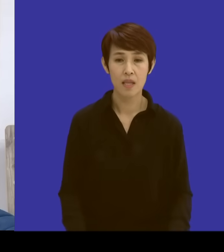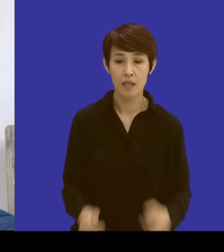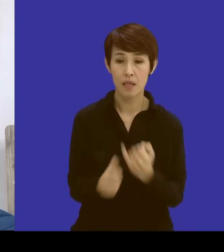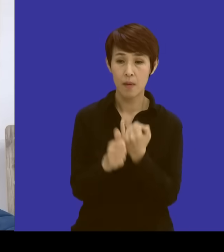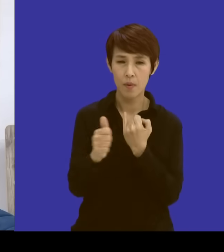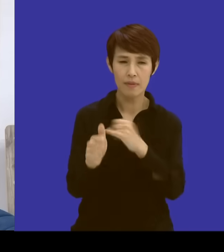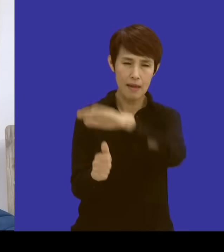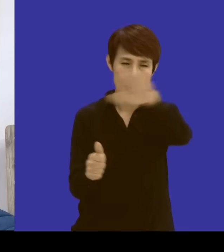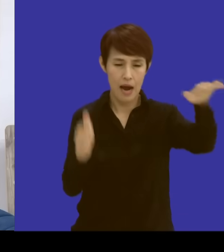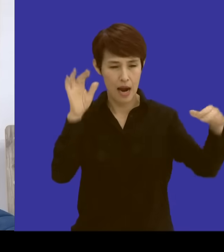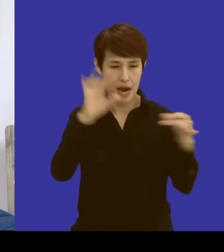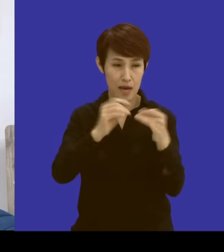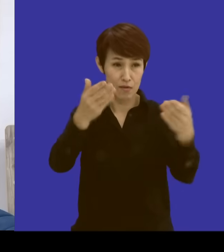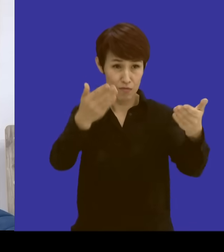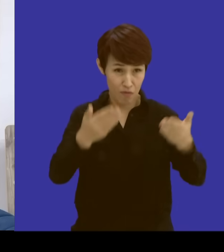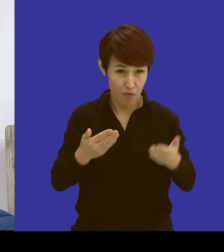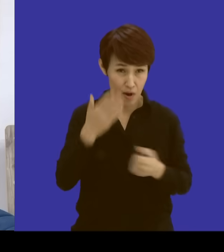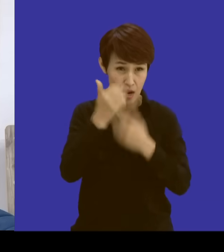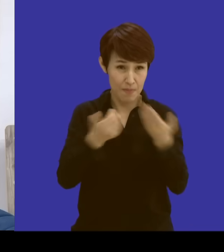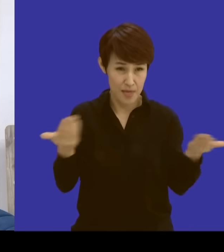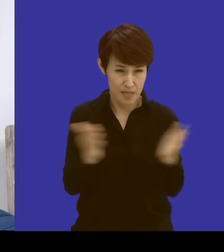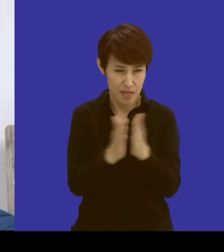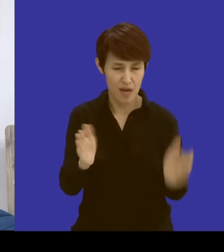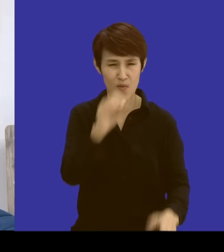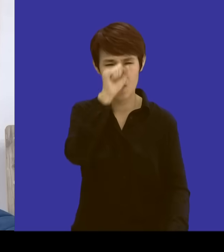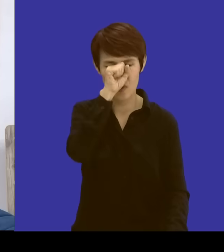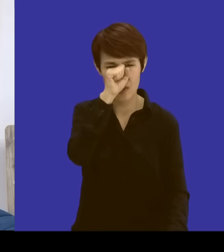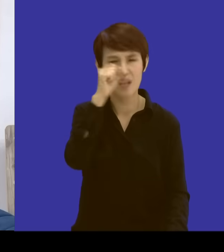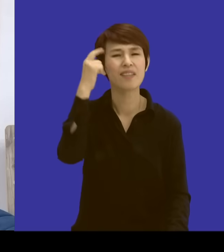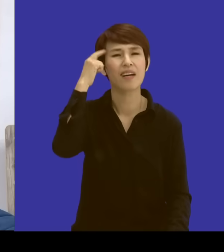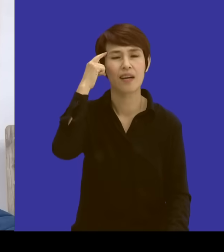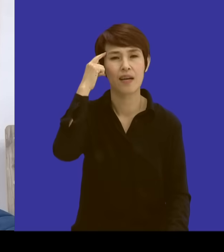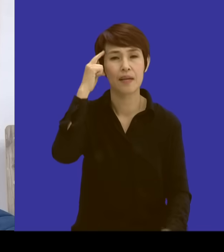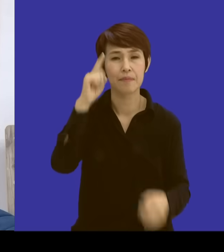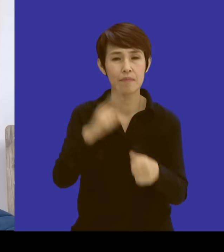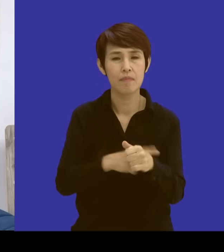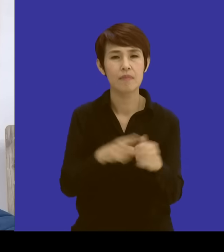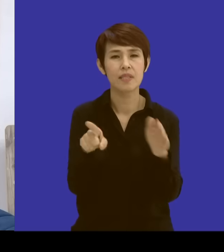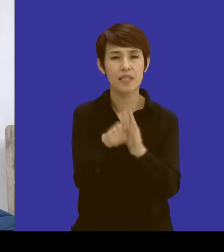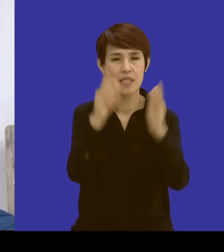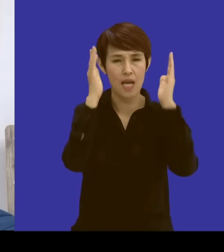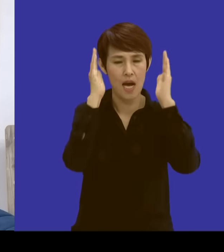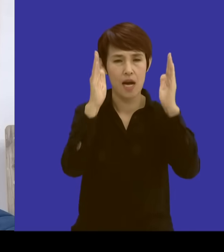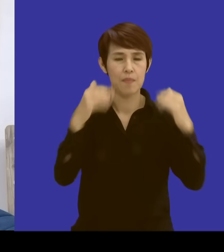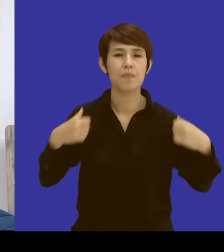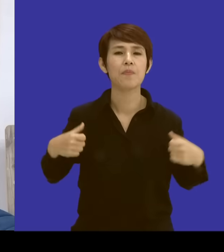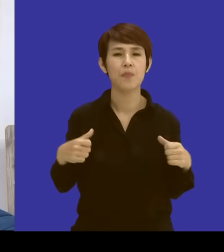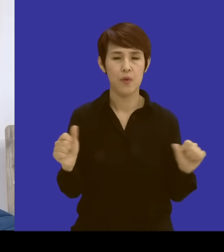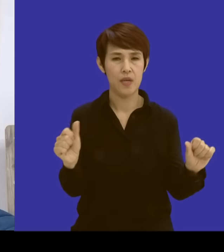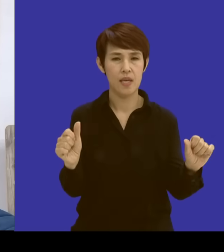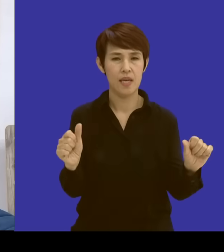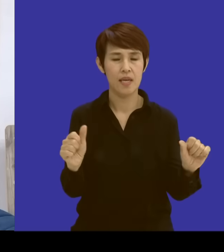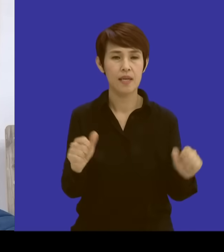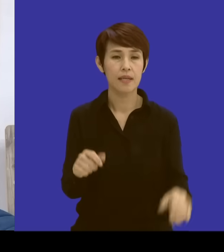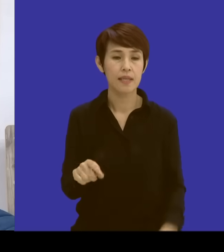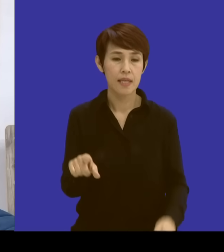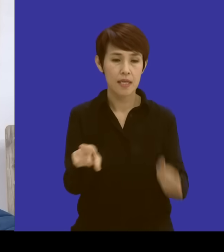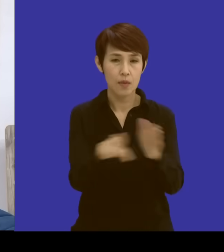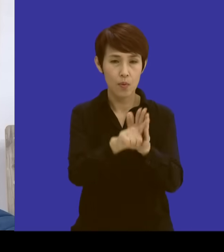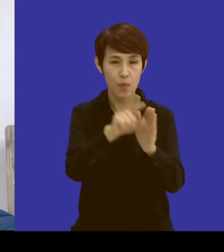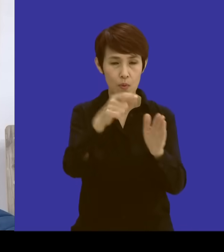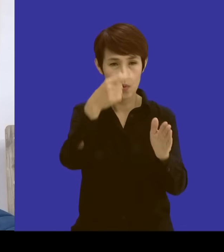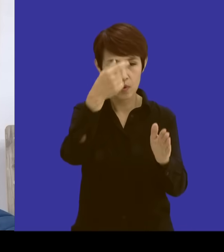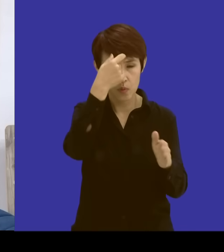소명이면 좋겠다. 그런 마음이었고, 그래서 이제 신학을 하지 않고 기독교 시민단체에서